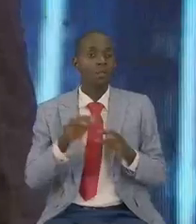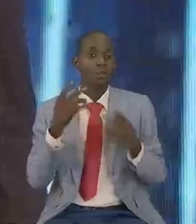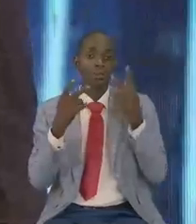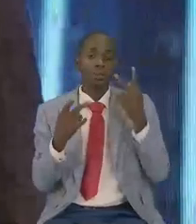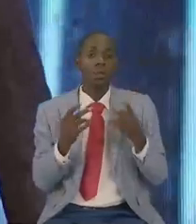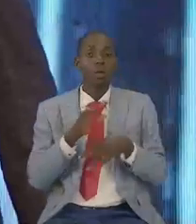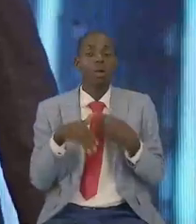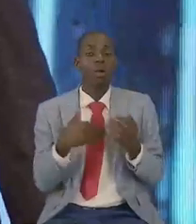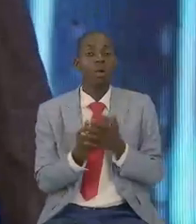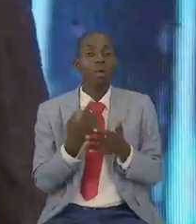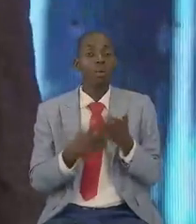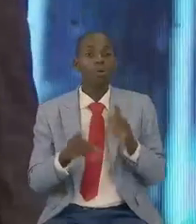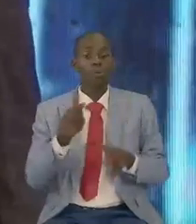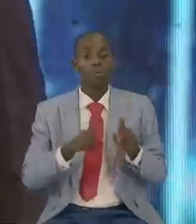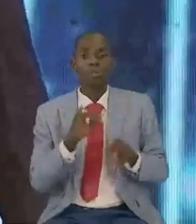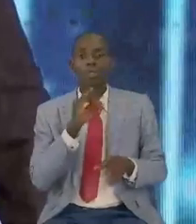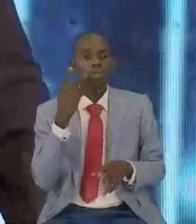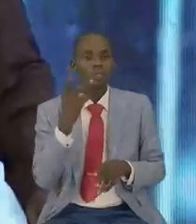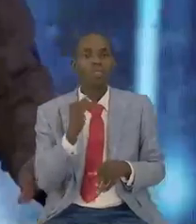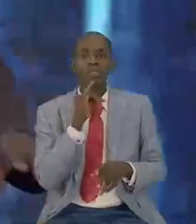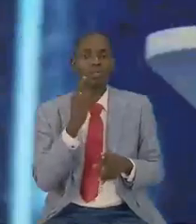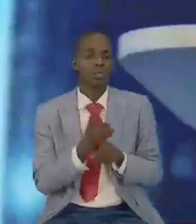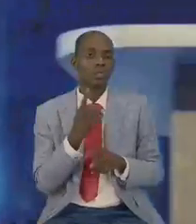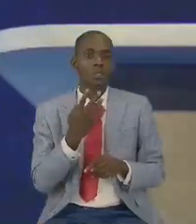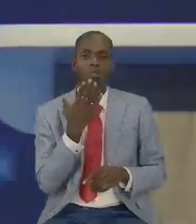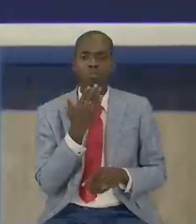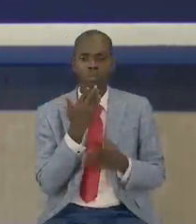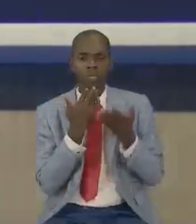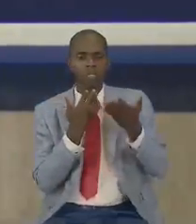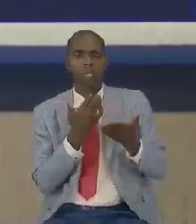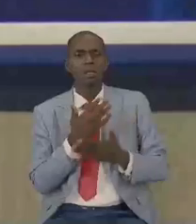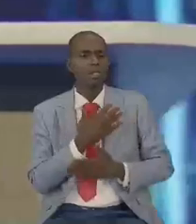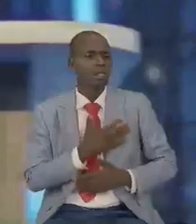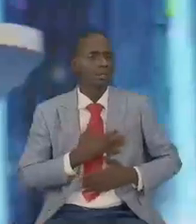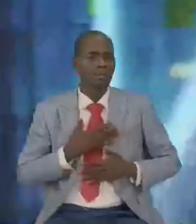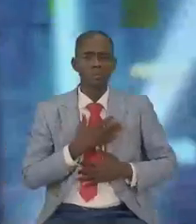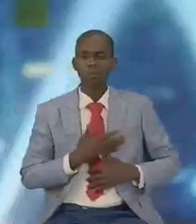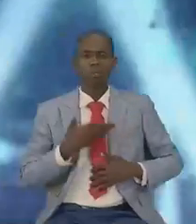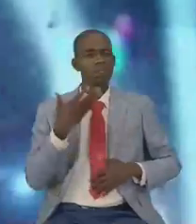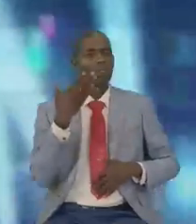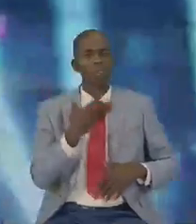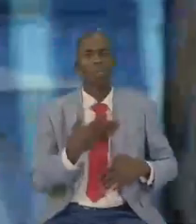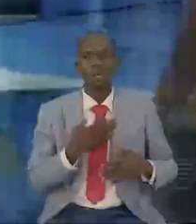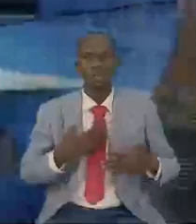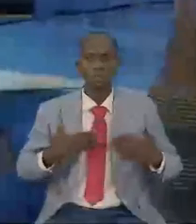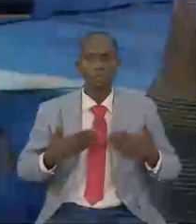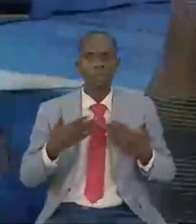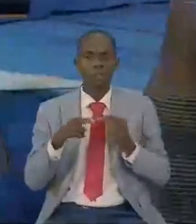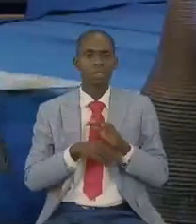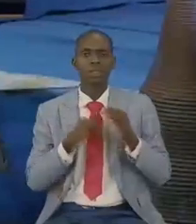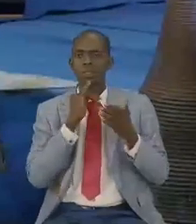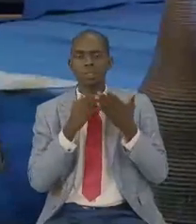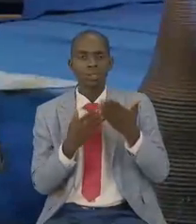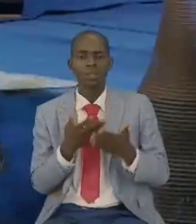qu'ils voient, ah, c'est la douceur là-bas, ah, il y a le plaisir là-bas, ah, il y a l'excitation là-bas, tout ce qu'ils voient, oh, c'est